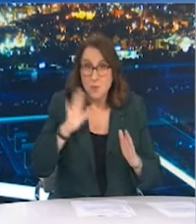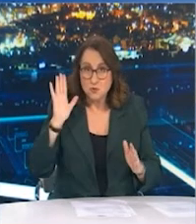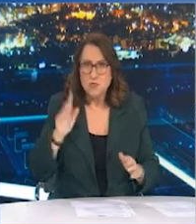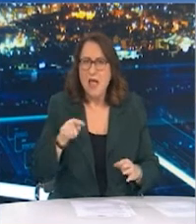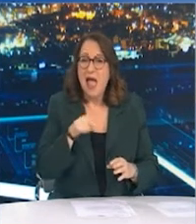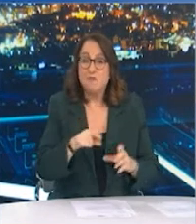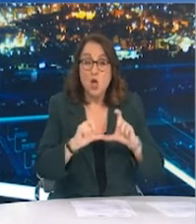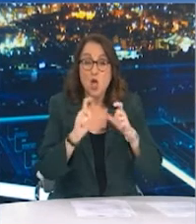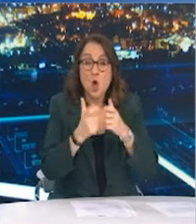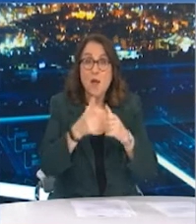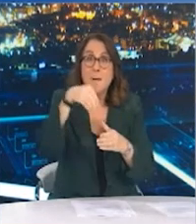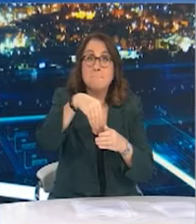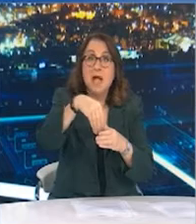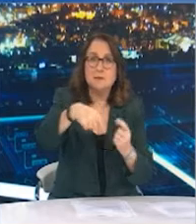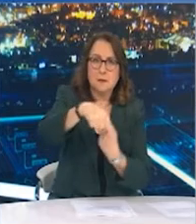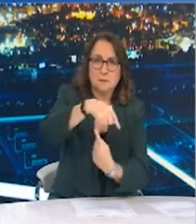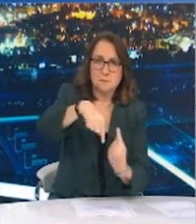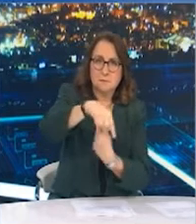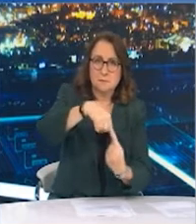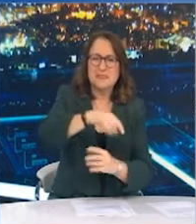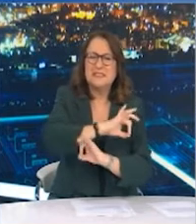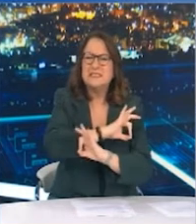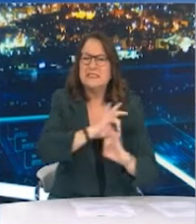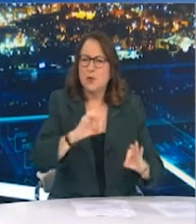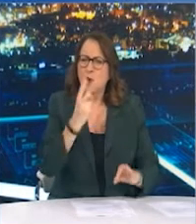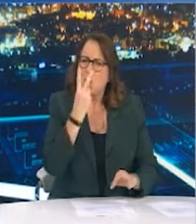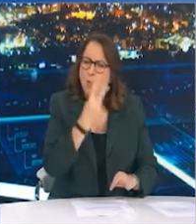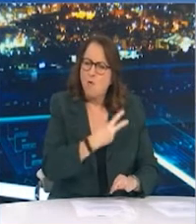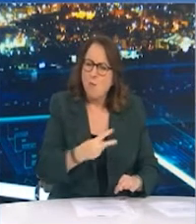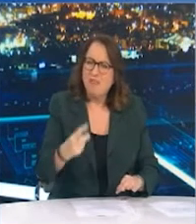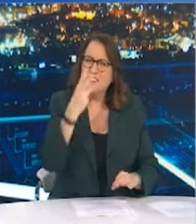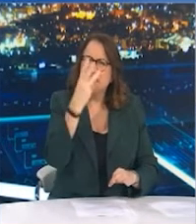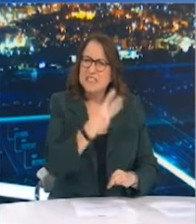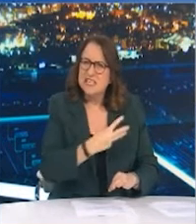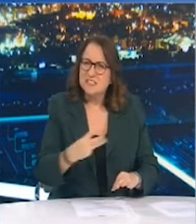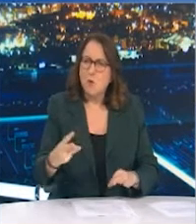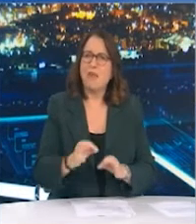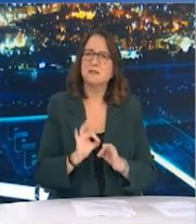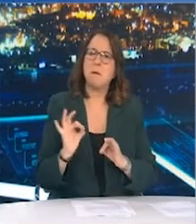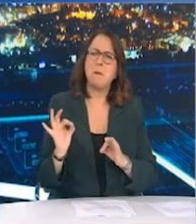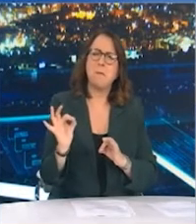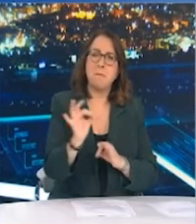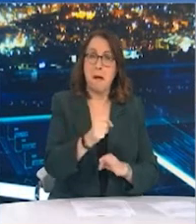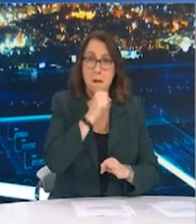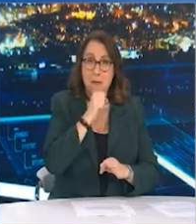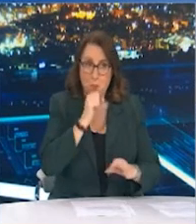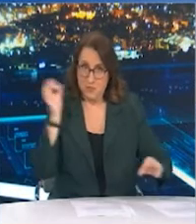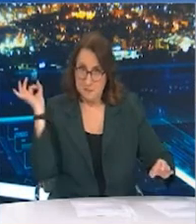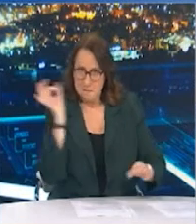ενδοοικογενειακής μετάδοσης μέσα στις επόμενες 2-3 εβδομάδες σε εκείνους που εμφανίζουν το μεγαλύτερο κίνδυνο σοβαρής